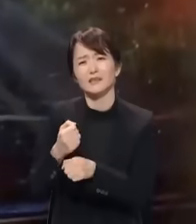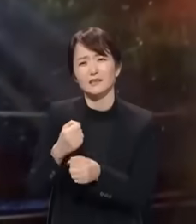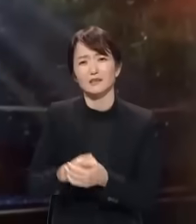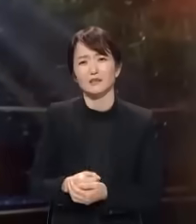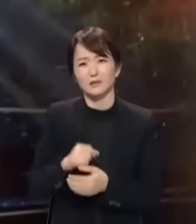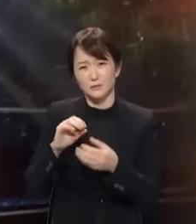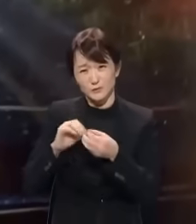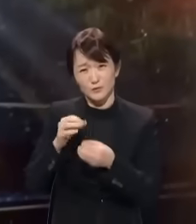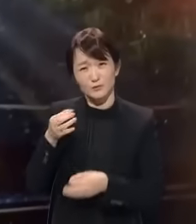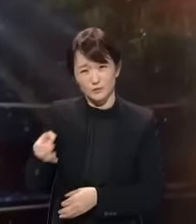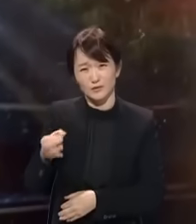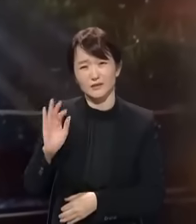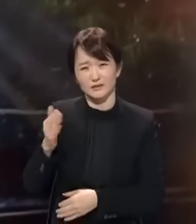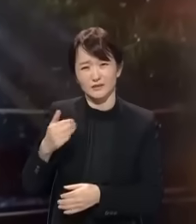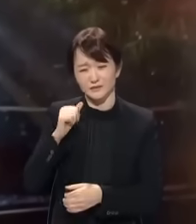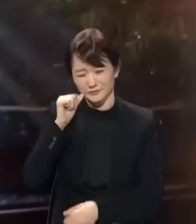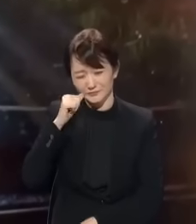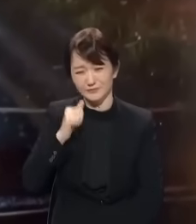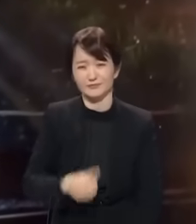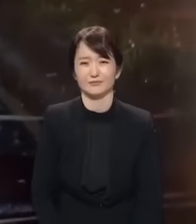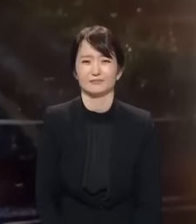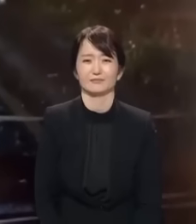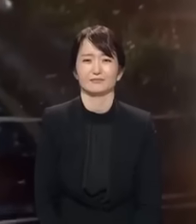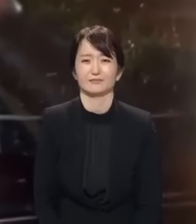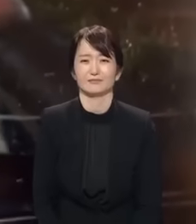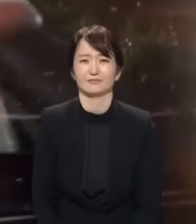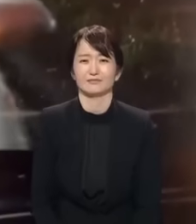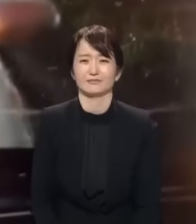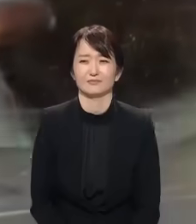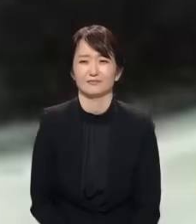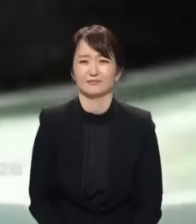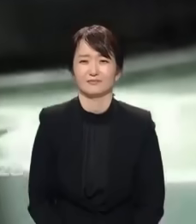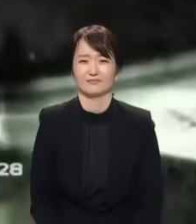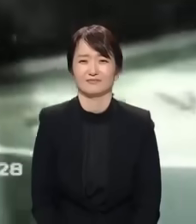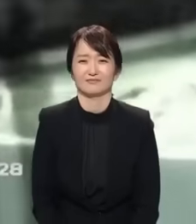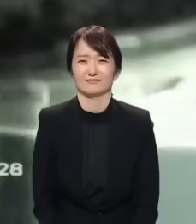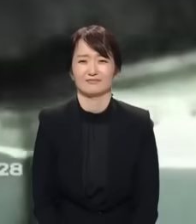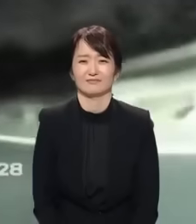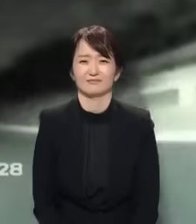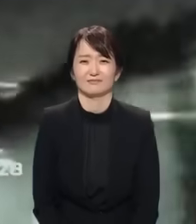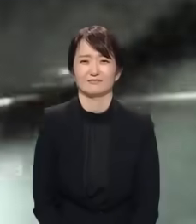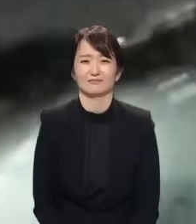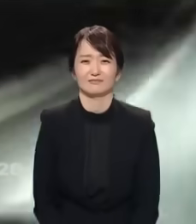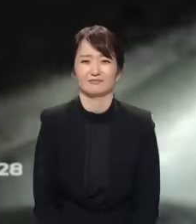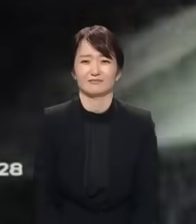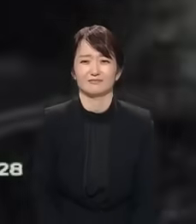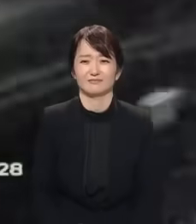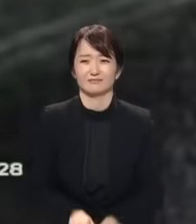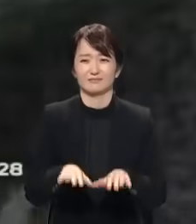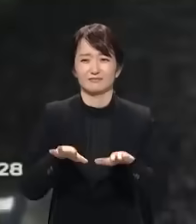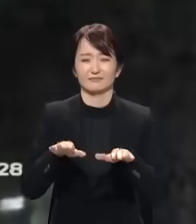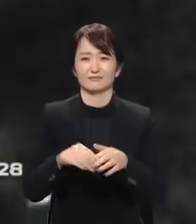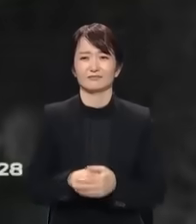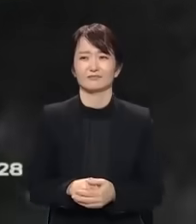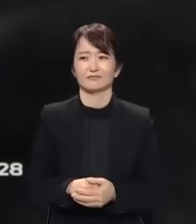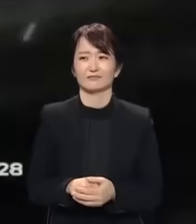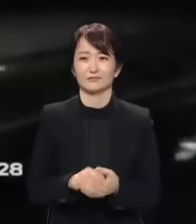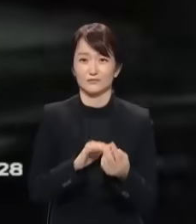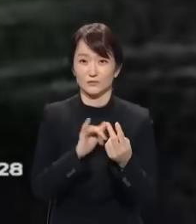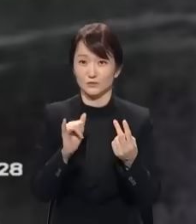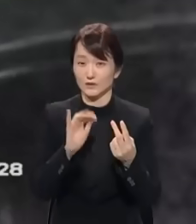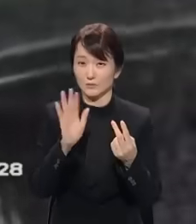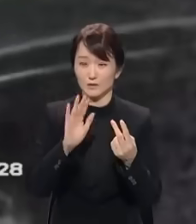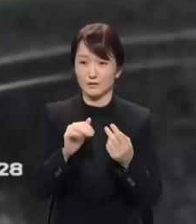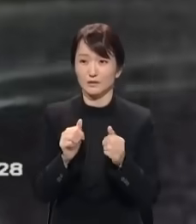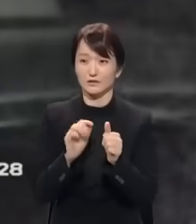내게 생겼다! 라고 놀렸습니다. 아유, 망측스러워. 자, 다음은요. 자, 이번엔 둘이 아니고